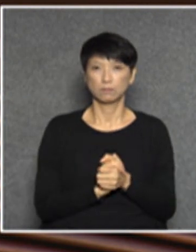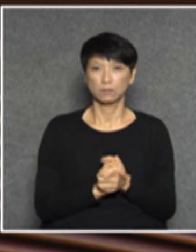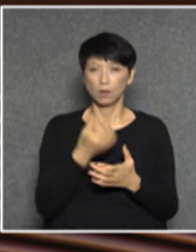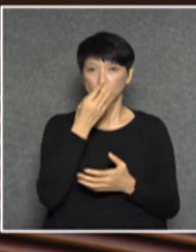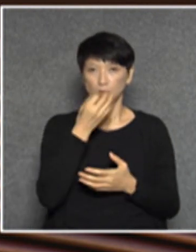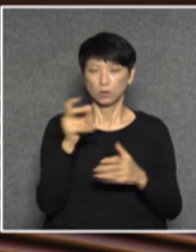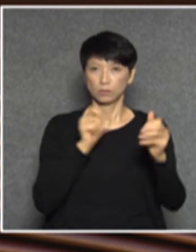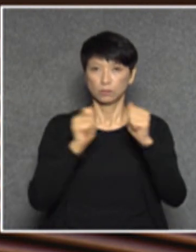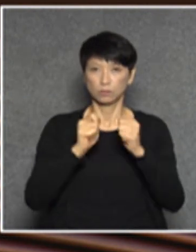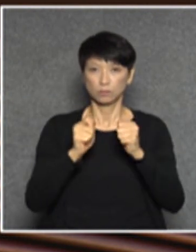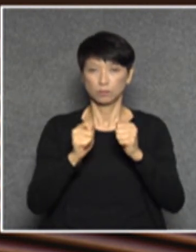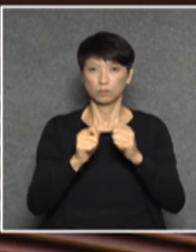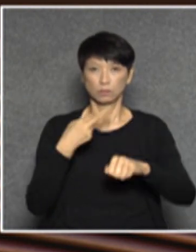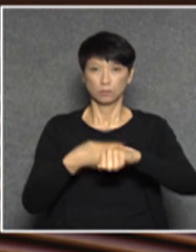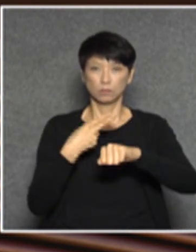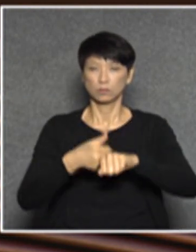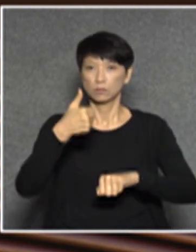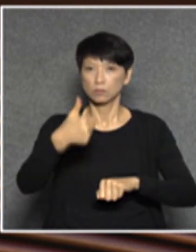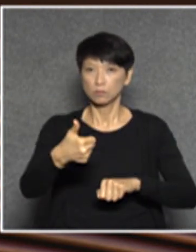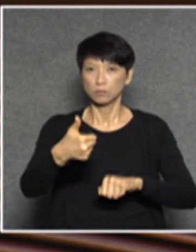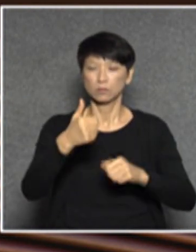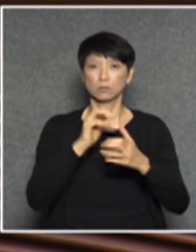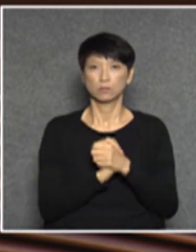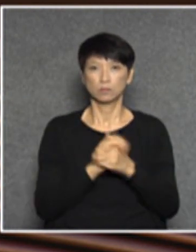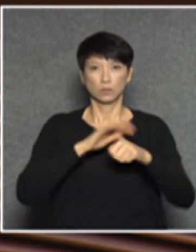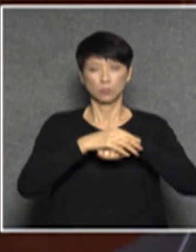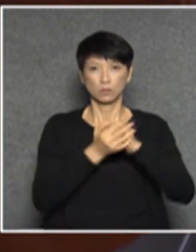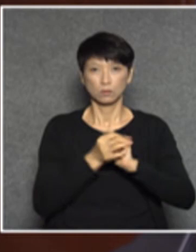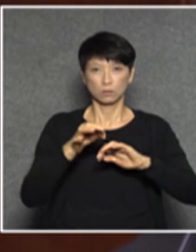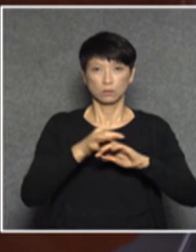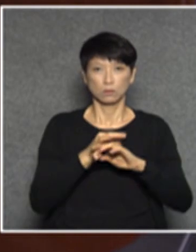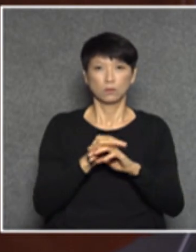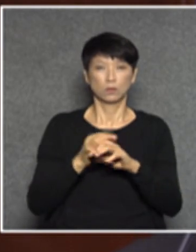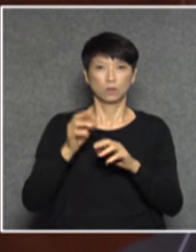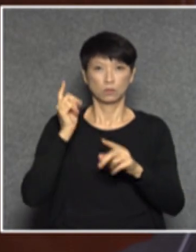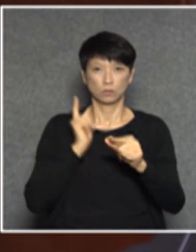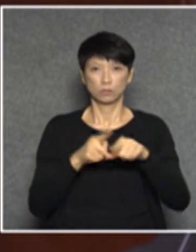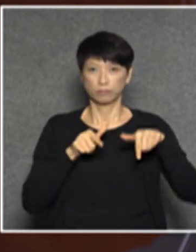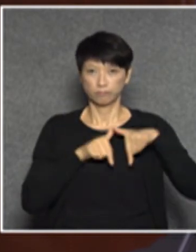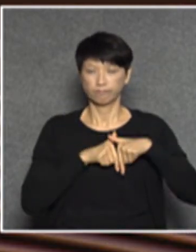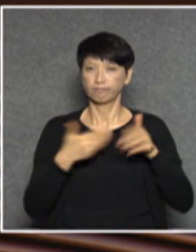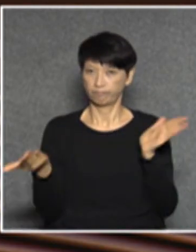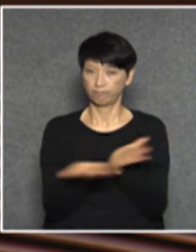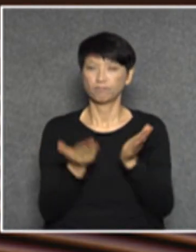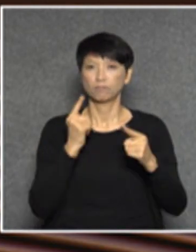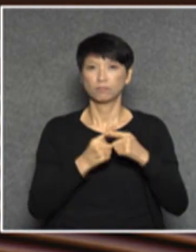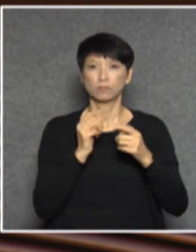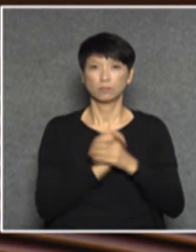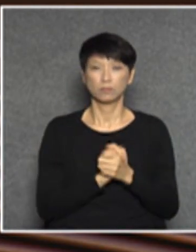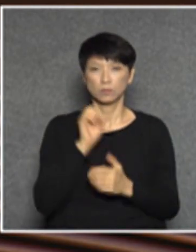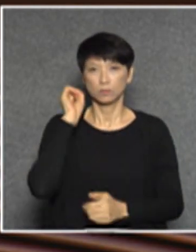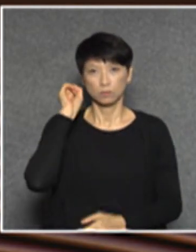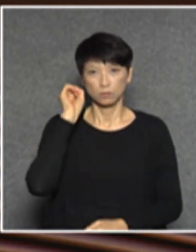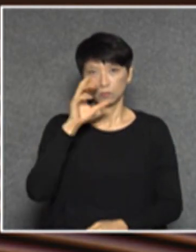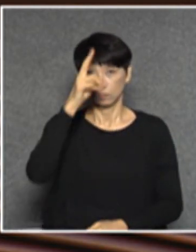越，的確是表現一流的國際金融中心。 林議員，請你提出你的問題。 我想問一問特首，我們跟